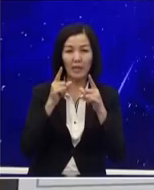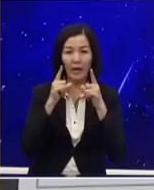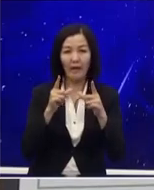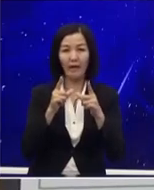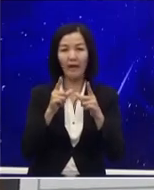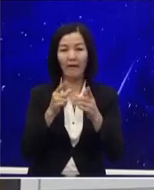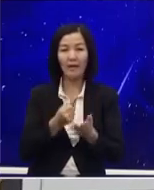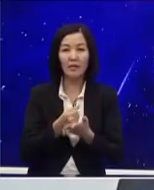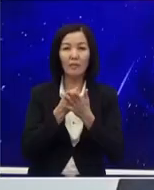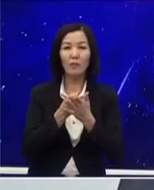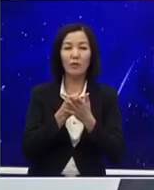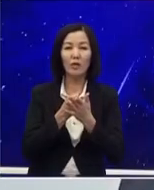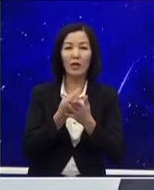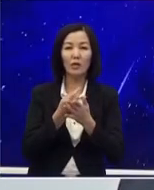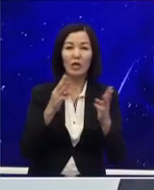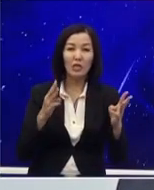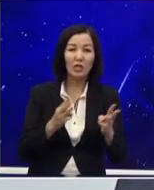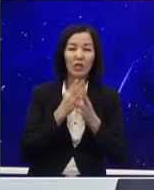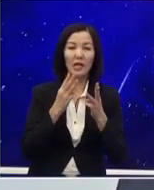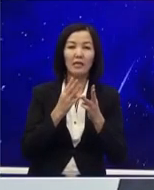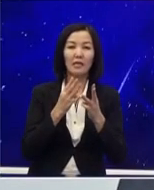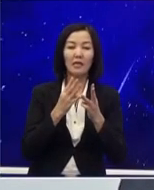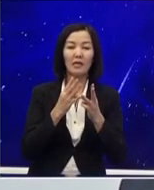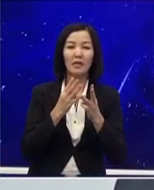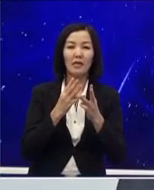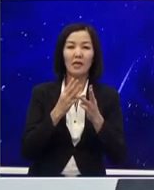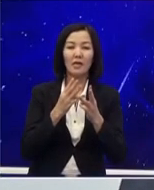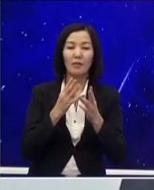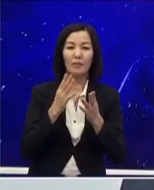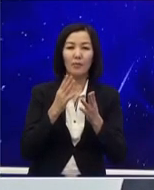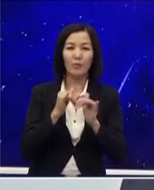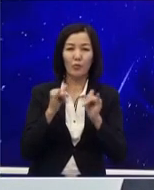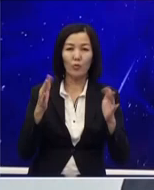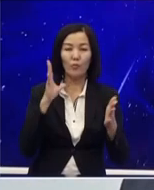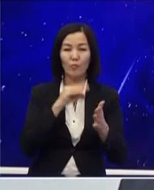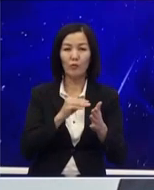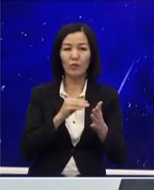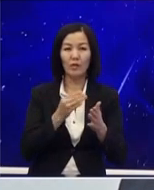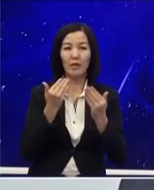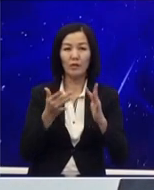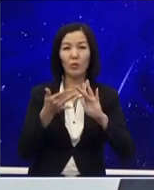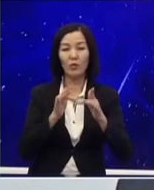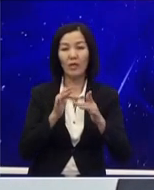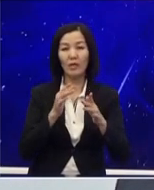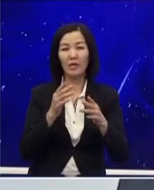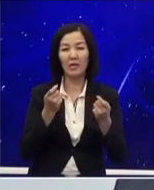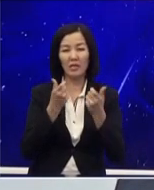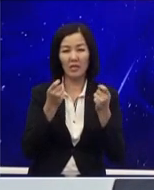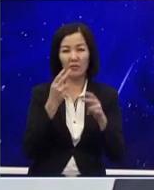қозады ғой. Ондай жағдай болмағандықтан кішкене шабытқа тұсау болған секілді болды, бірақ сонда да